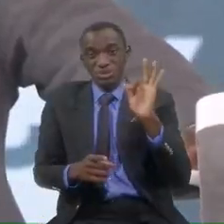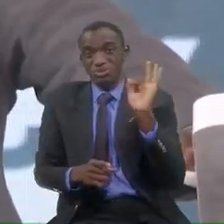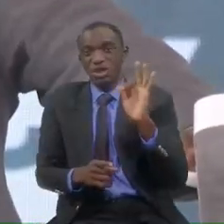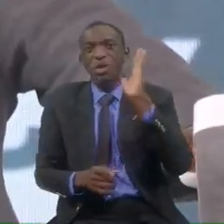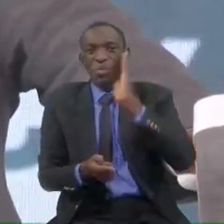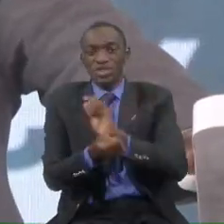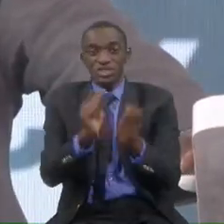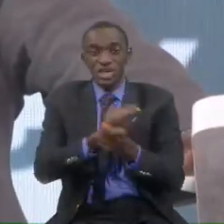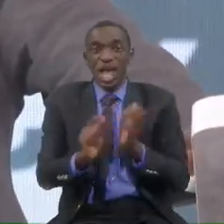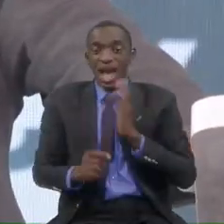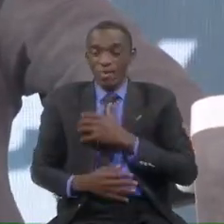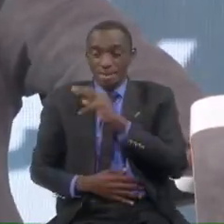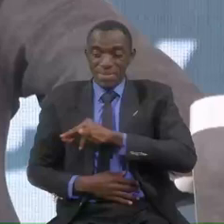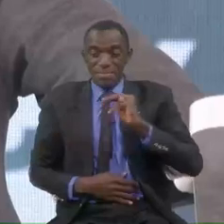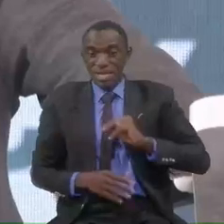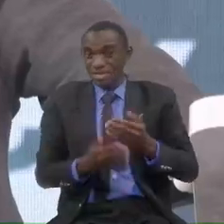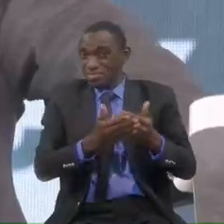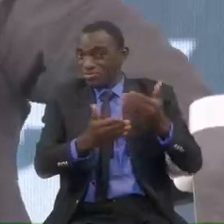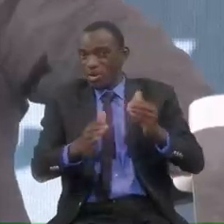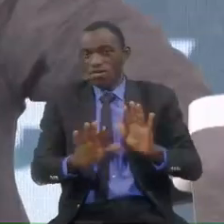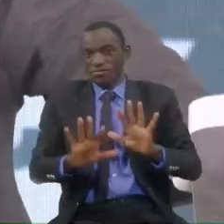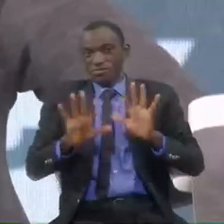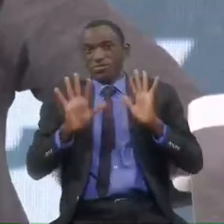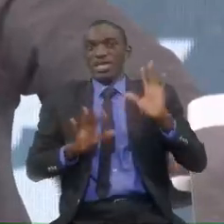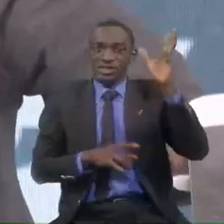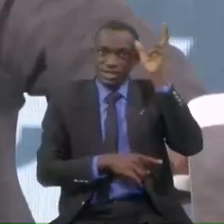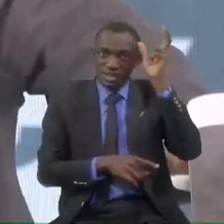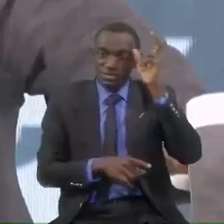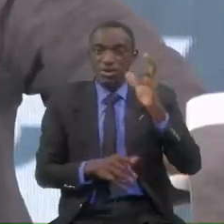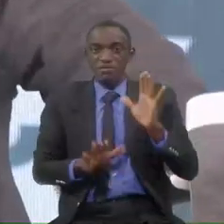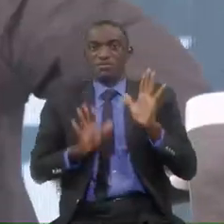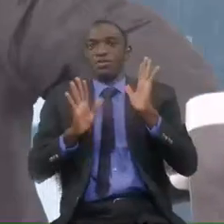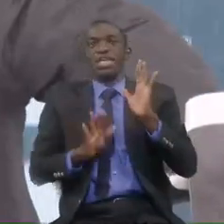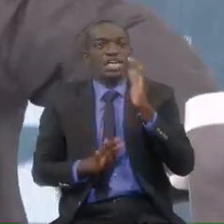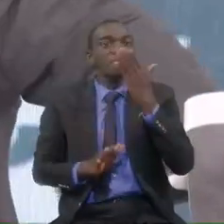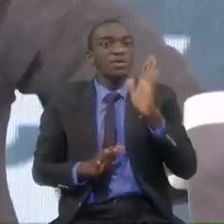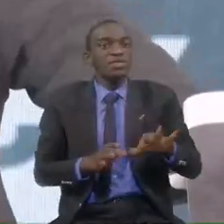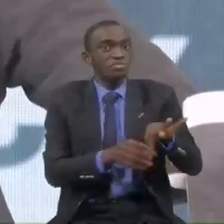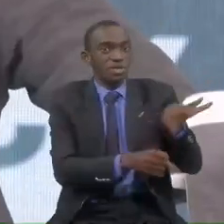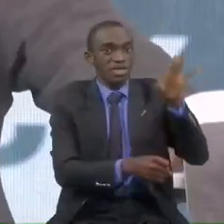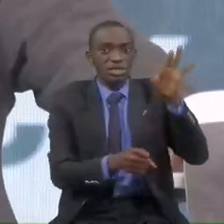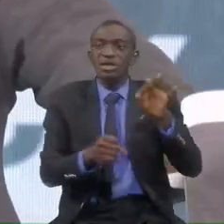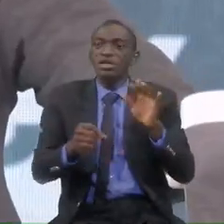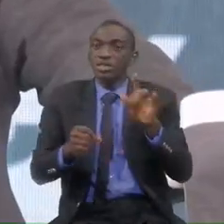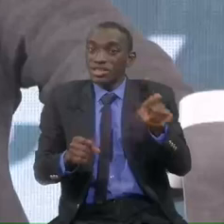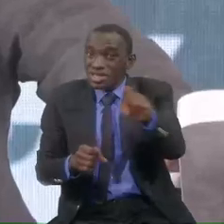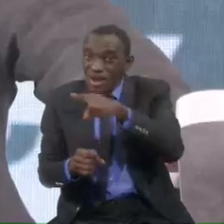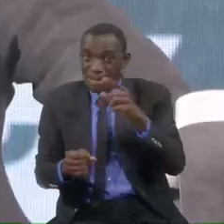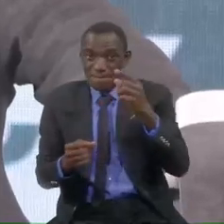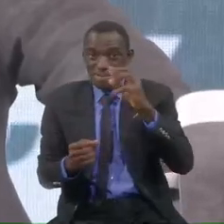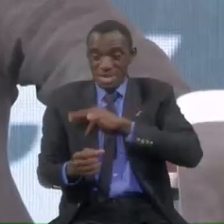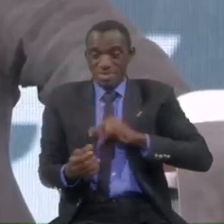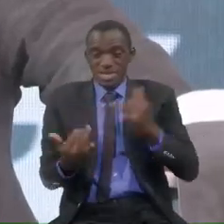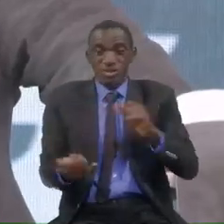peur qu'ils ont en eux, ils vont savoir que le calvaire a vaincu Satan, a vaincu les démons et